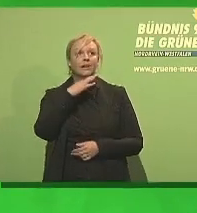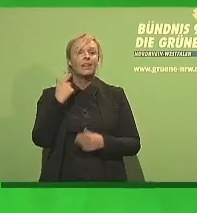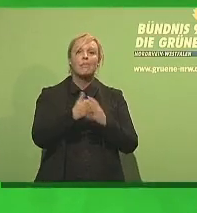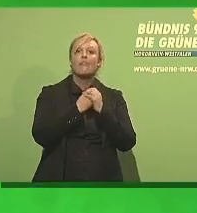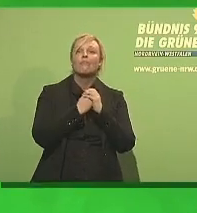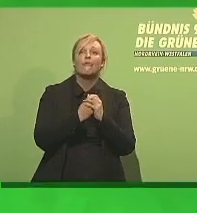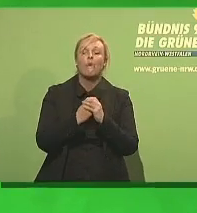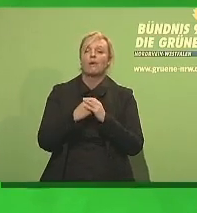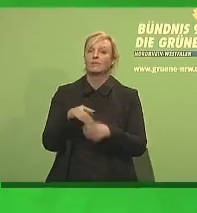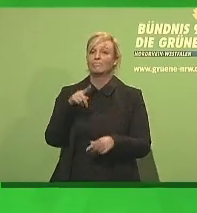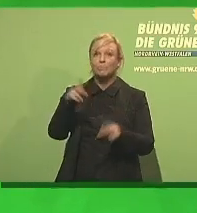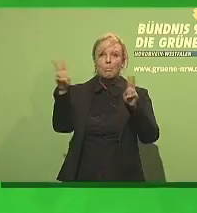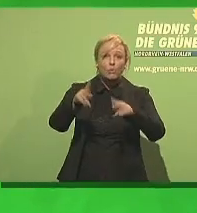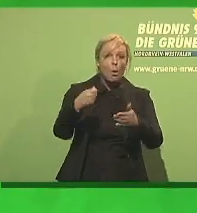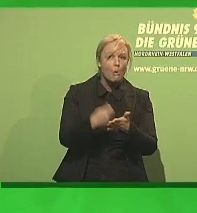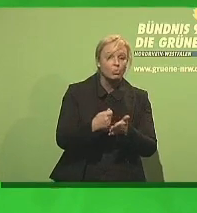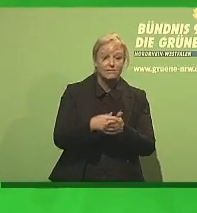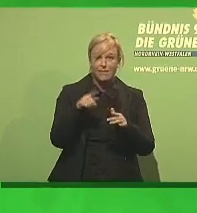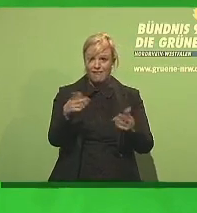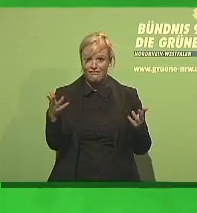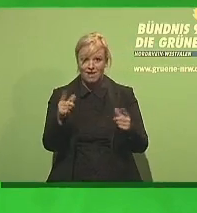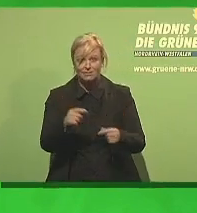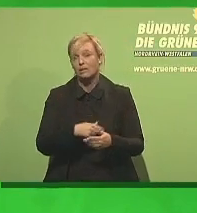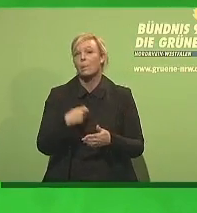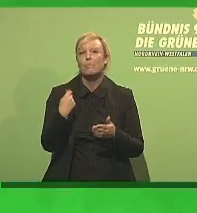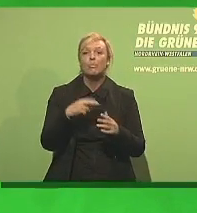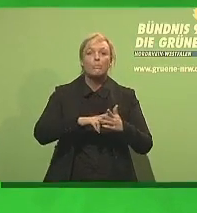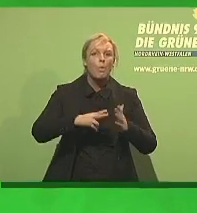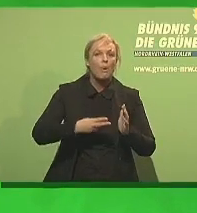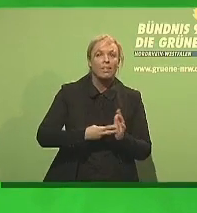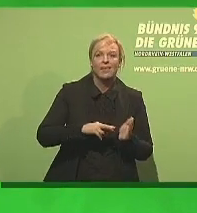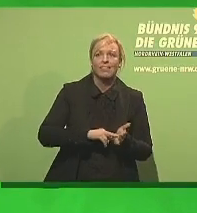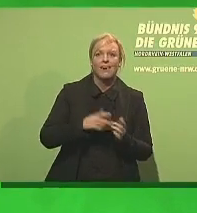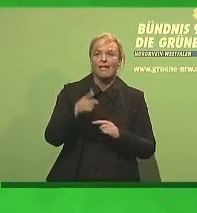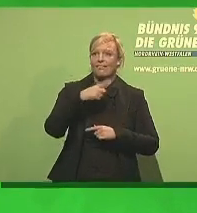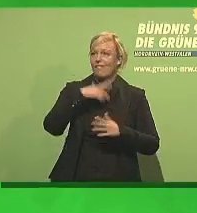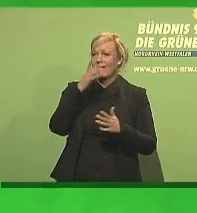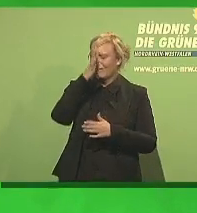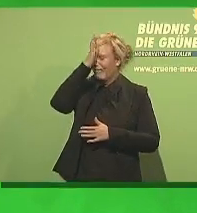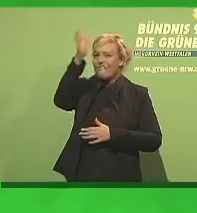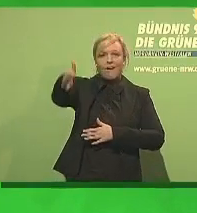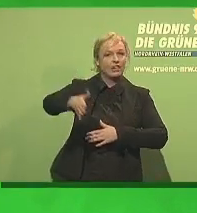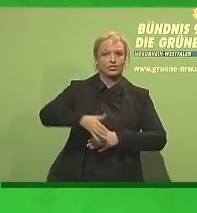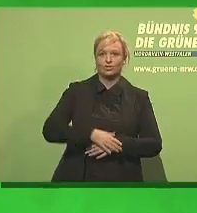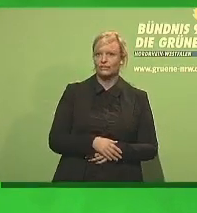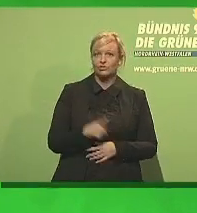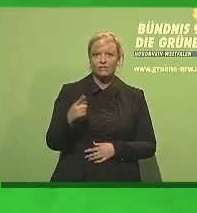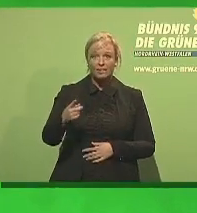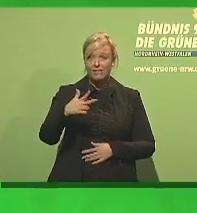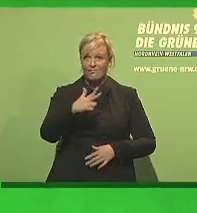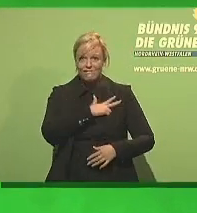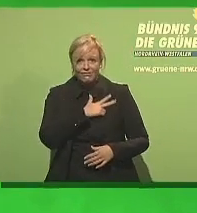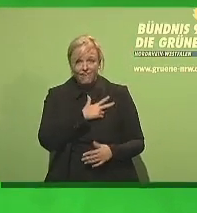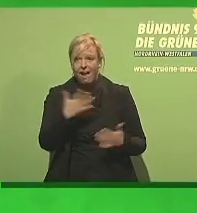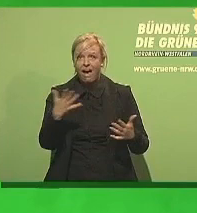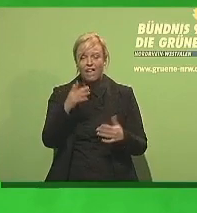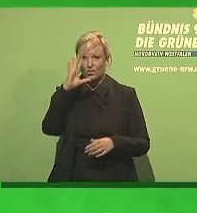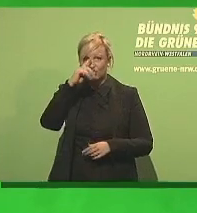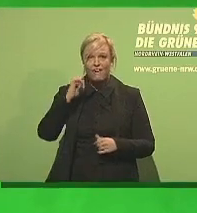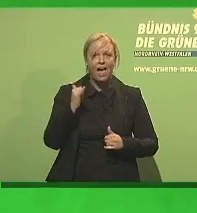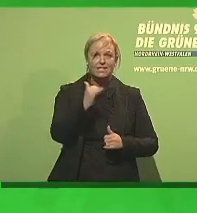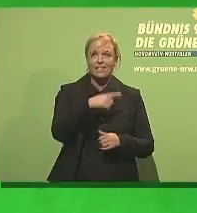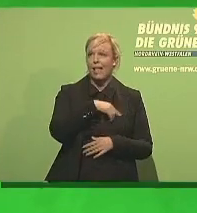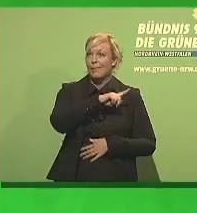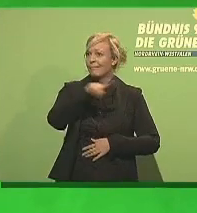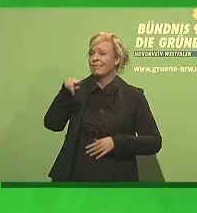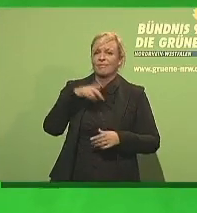Betreuungsgeld steht für eine Politik, die sich der Wirklichkeit verweigert, weil die Wirklichkeit an dieser Stelle schwarz-gelb einfach nicht